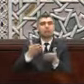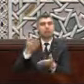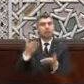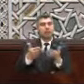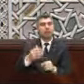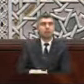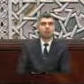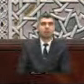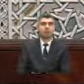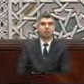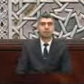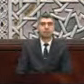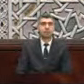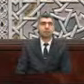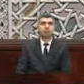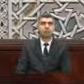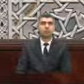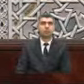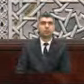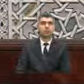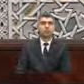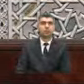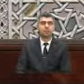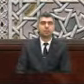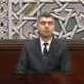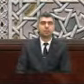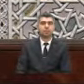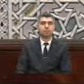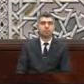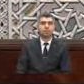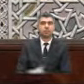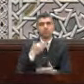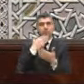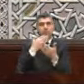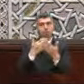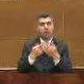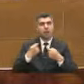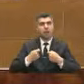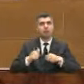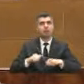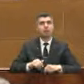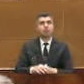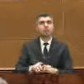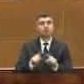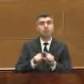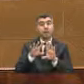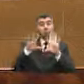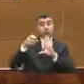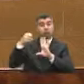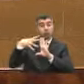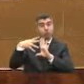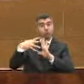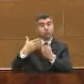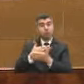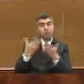للوحدة والتعادلية. سيد نائب محترم تفضل إلى السؤال. شكرا السيد رئيس. السيد الوزير، عن استعمال الطاقات النظيفة والمتجددة